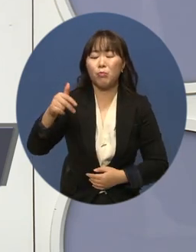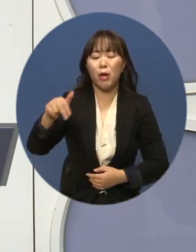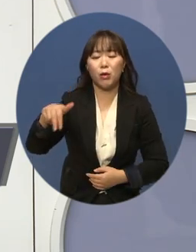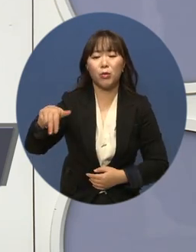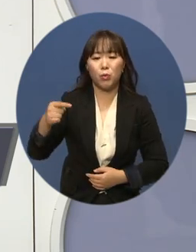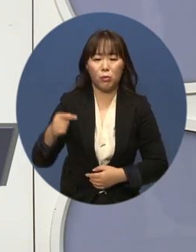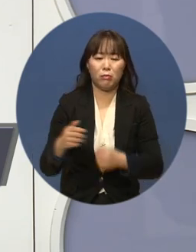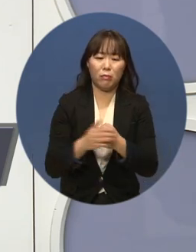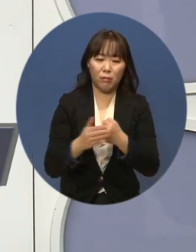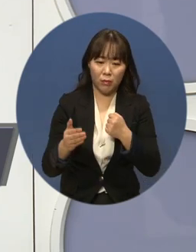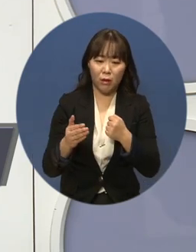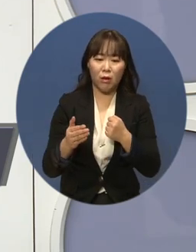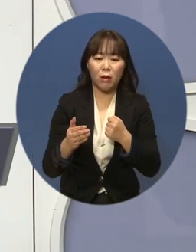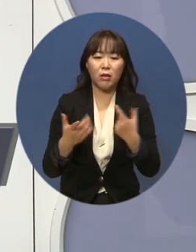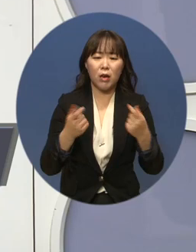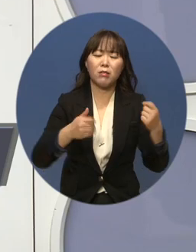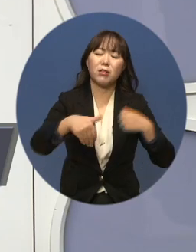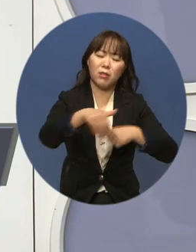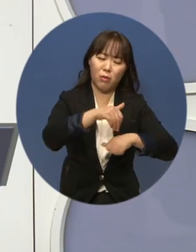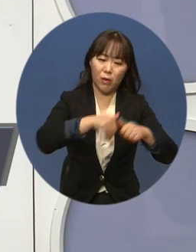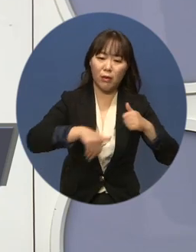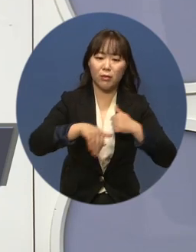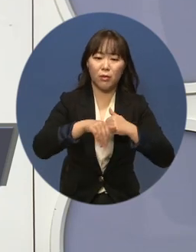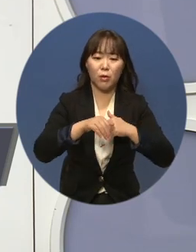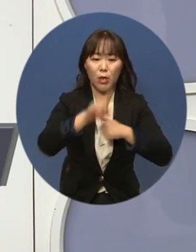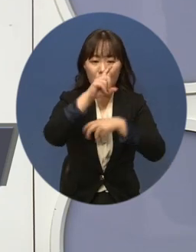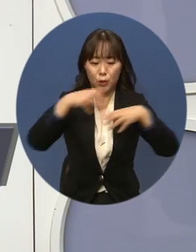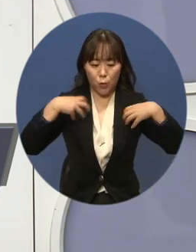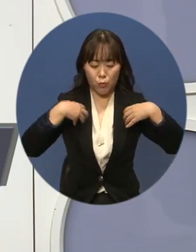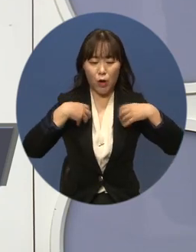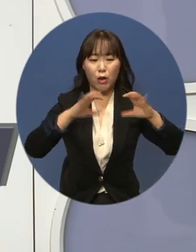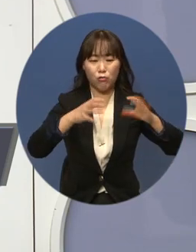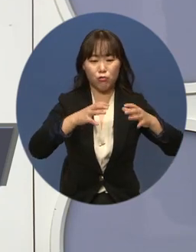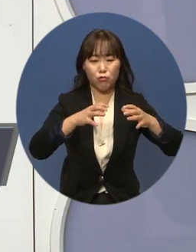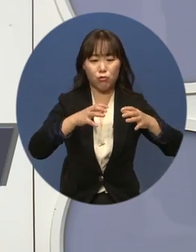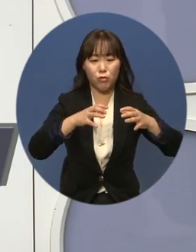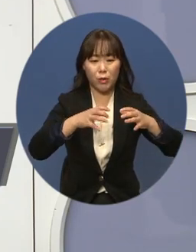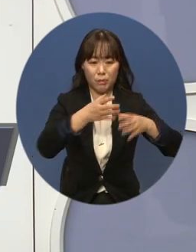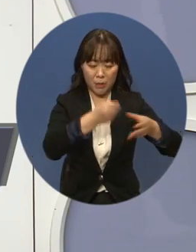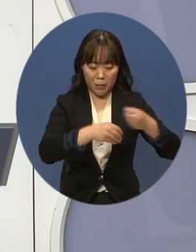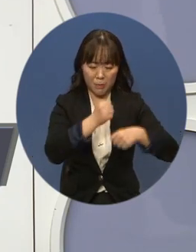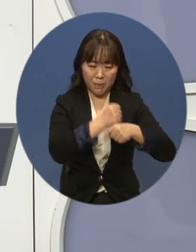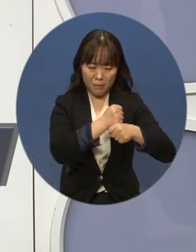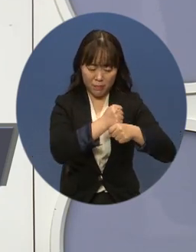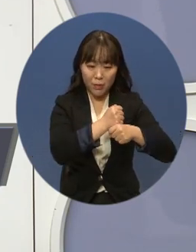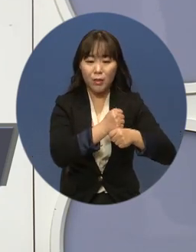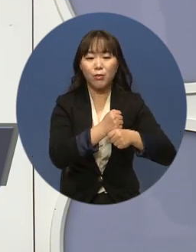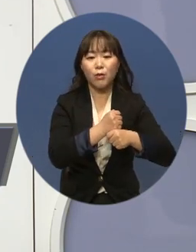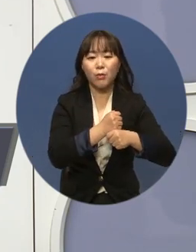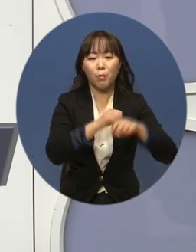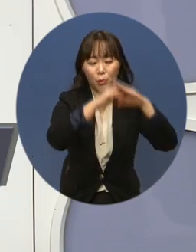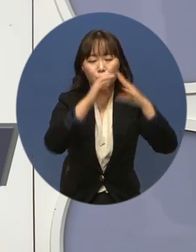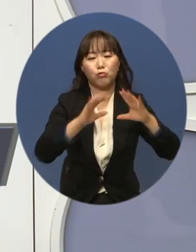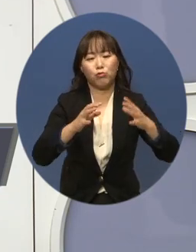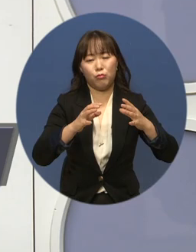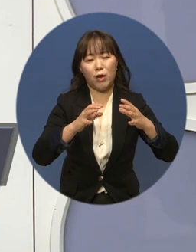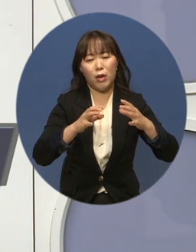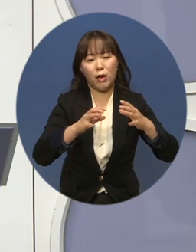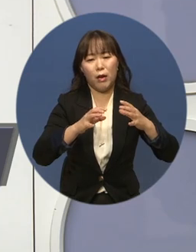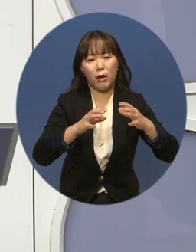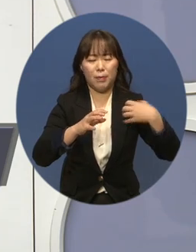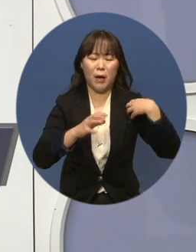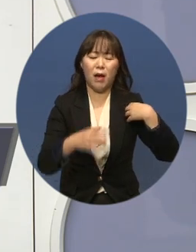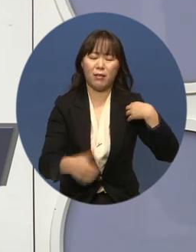되니까 지금은 그런 상황이라서 오히려 정부가 국채를 발행해서라도 좀 정부 국가가 빚을 더 지는 게